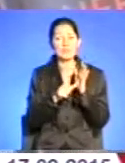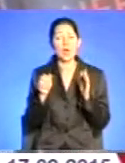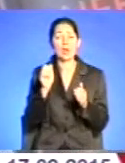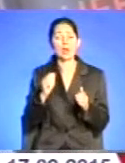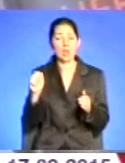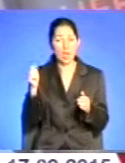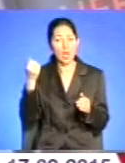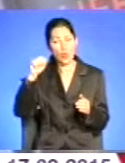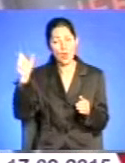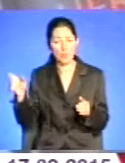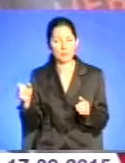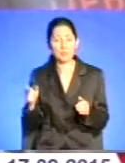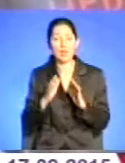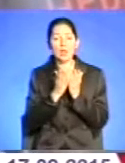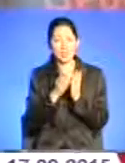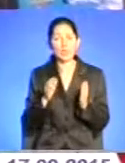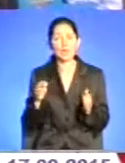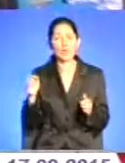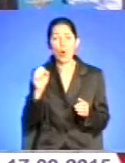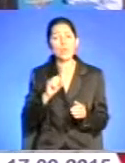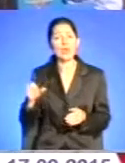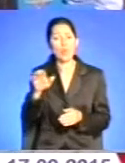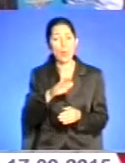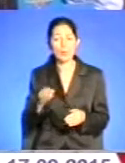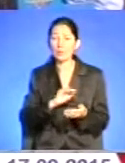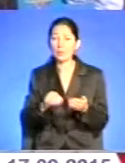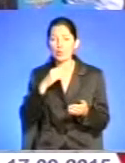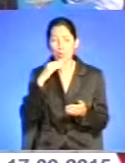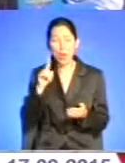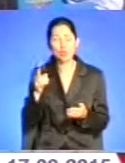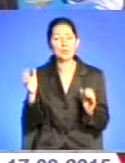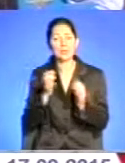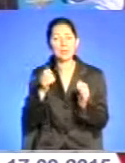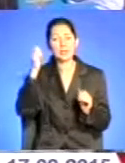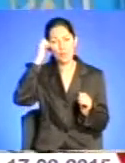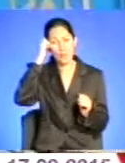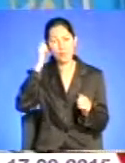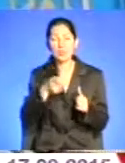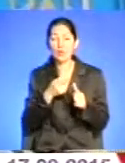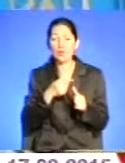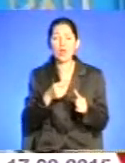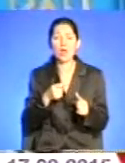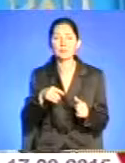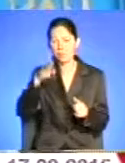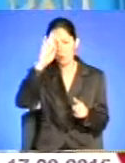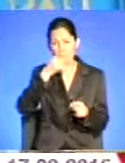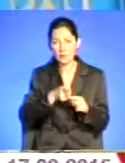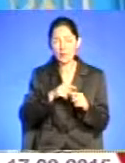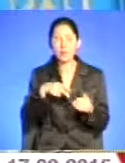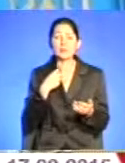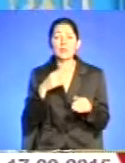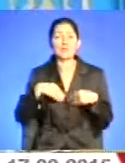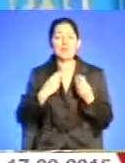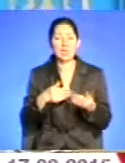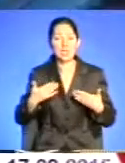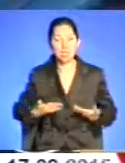написано немало. Щоб зберегти у пам'яті імена та історії хлопців, які поклали своє життя за нову європейську Україну. Однак